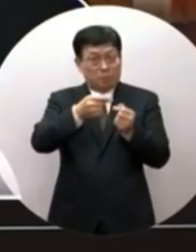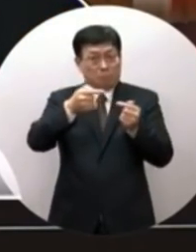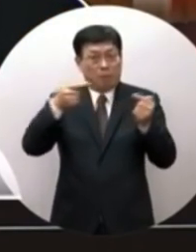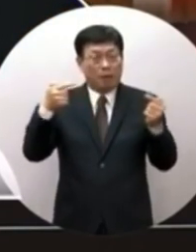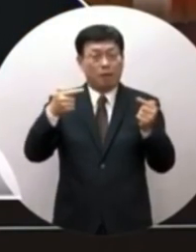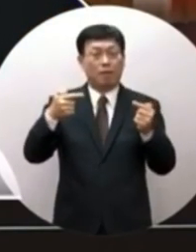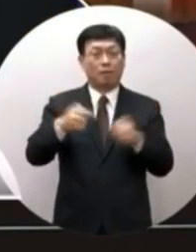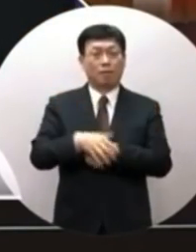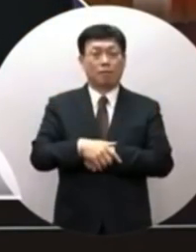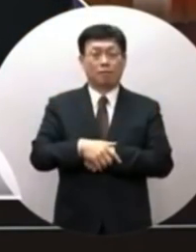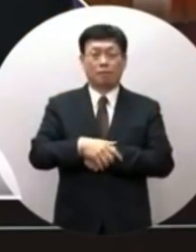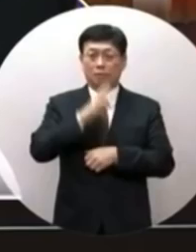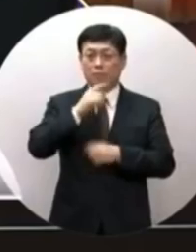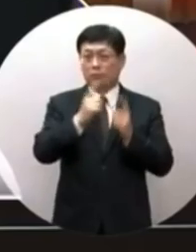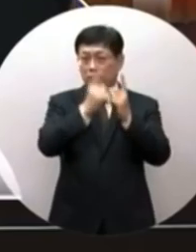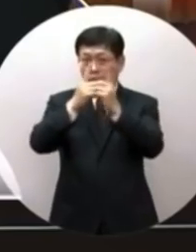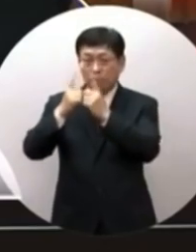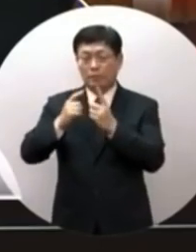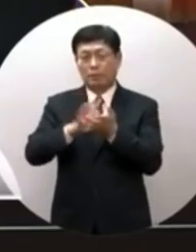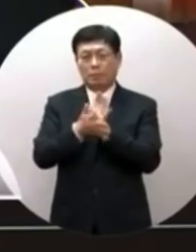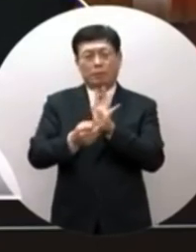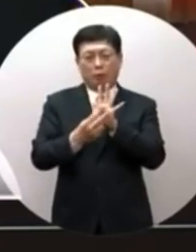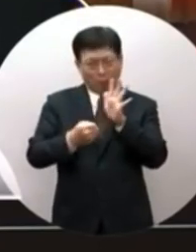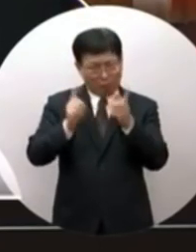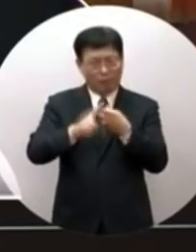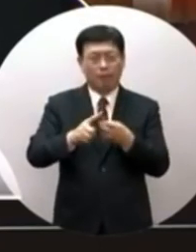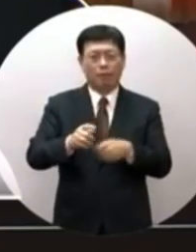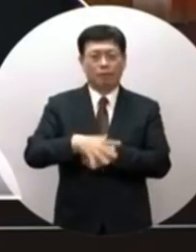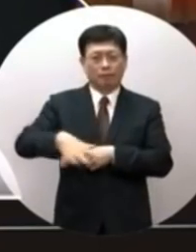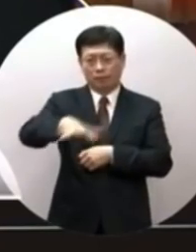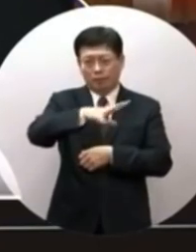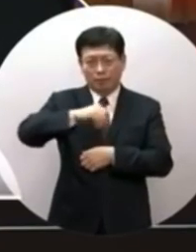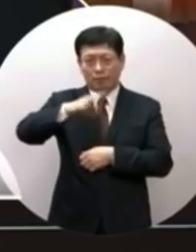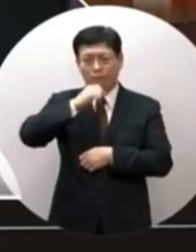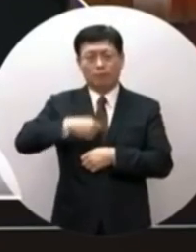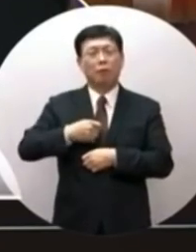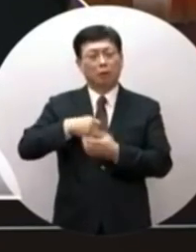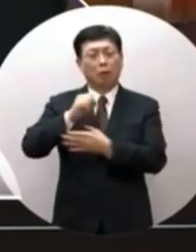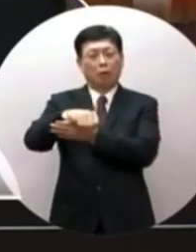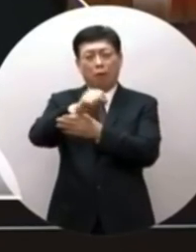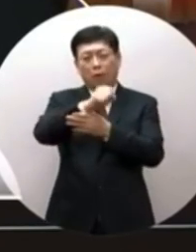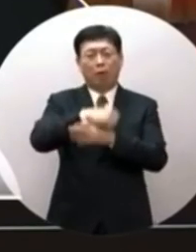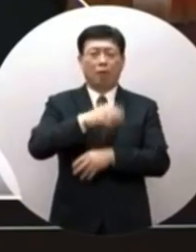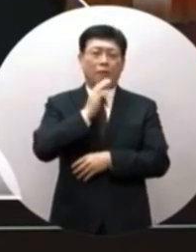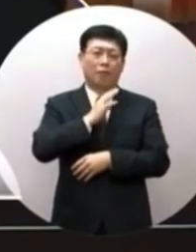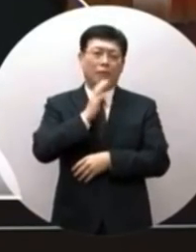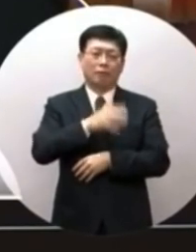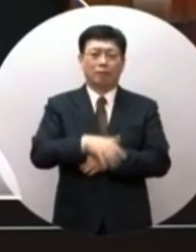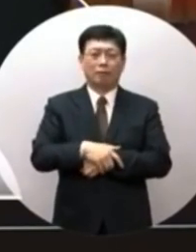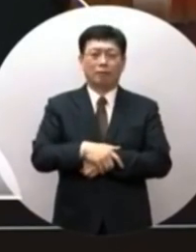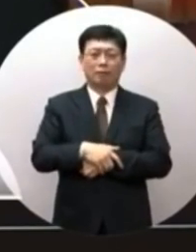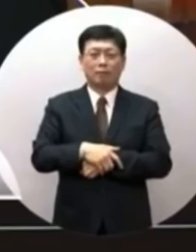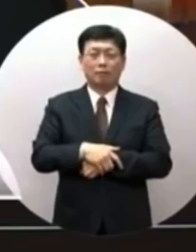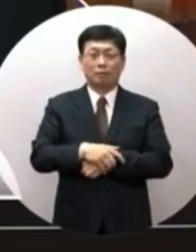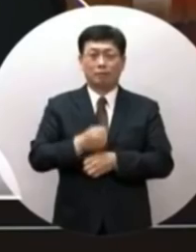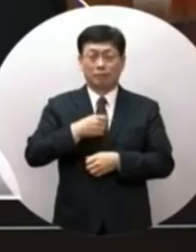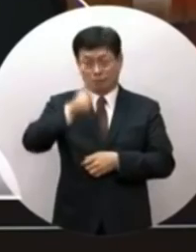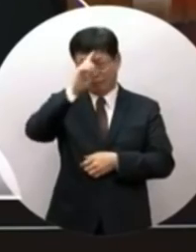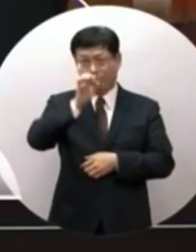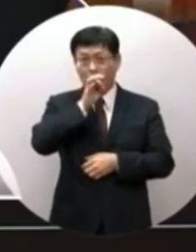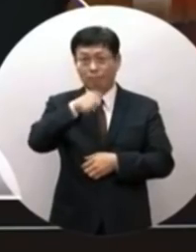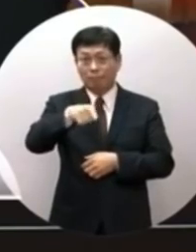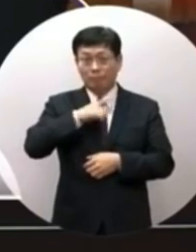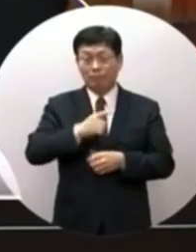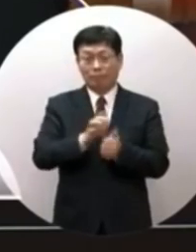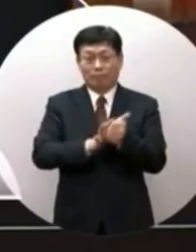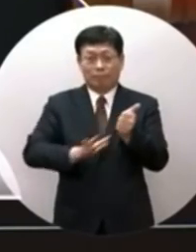的程度化，凡事皆被合理化，一切均被默认，不痛不痒，莫名其妙的适应一